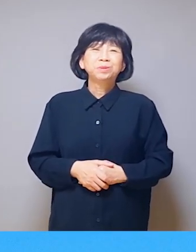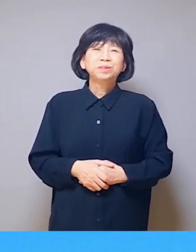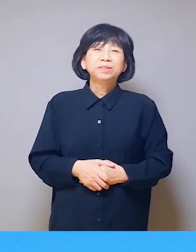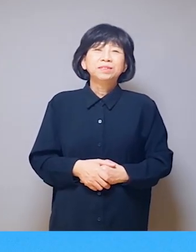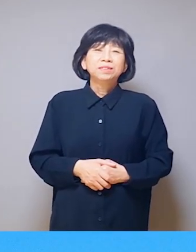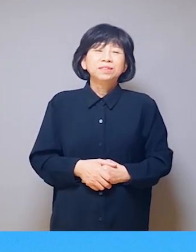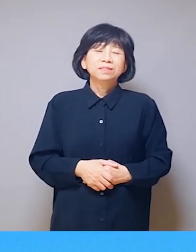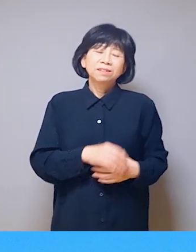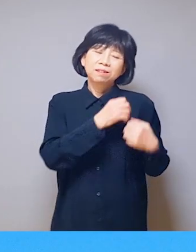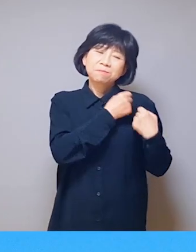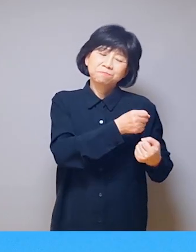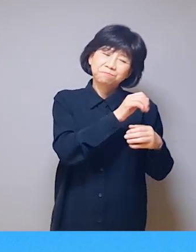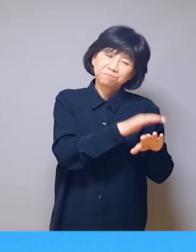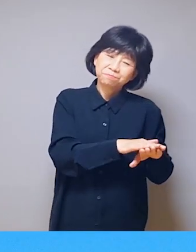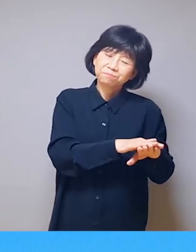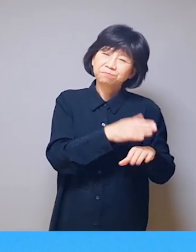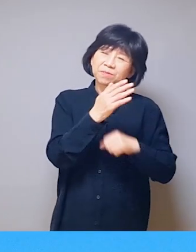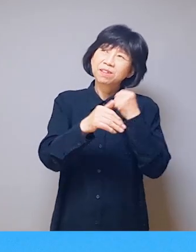근데 내려놓으면